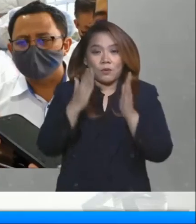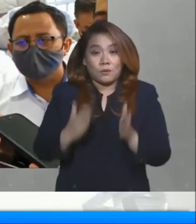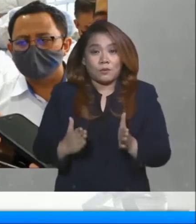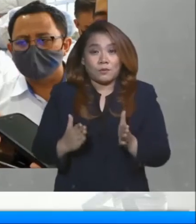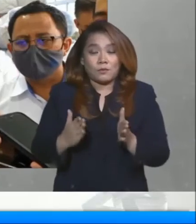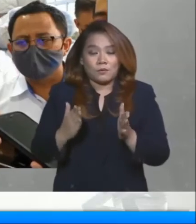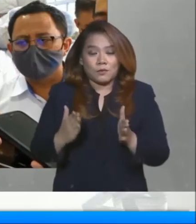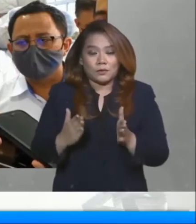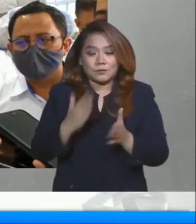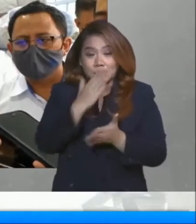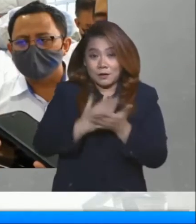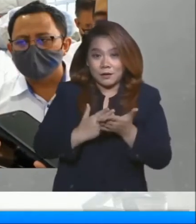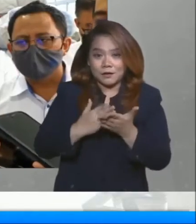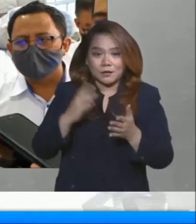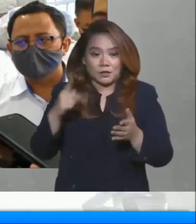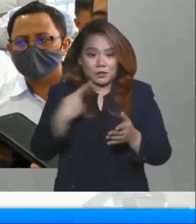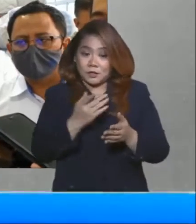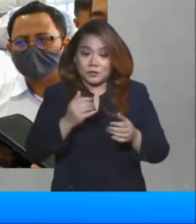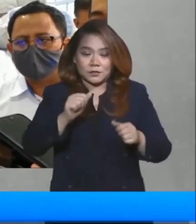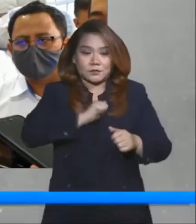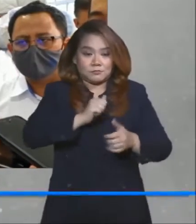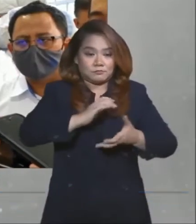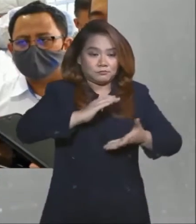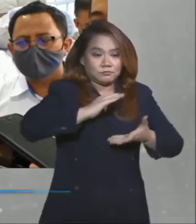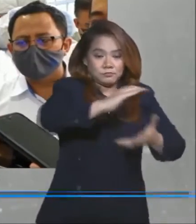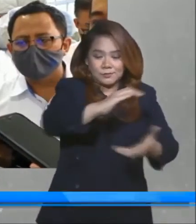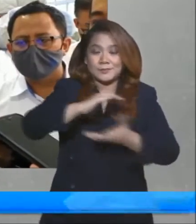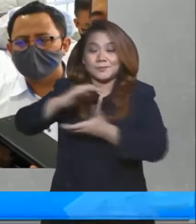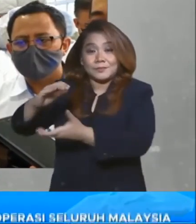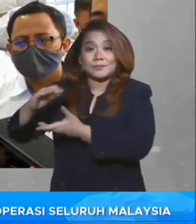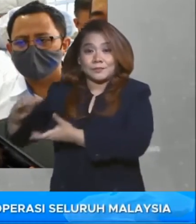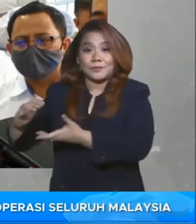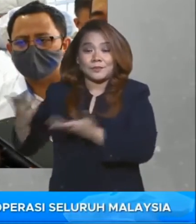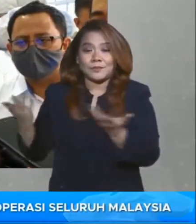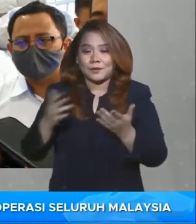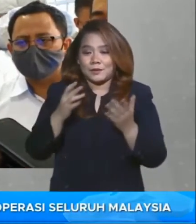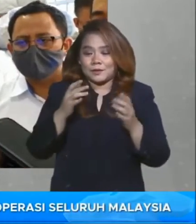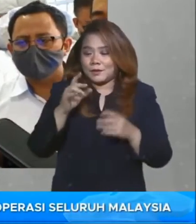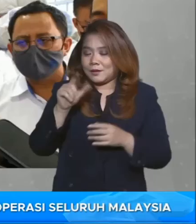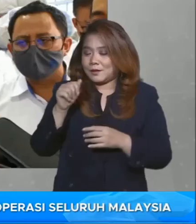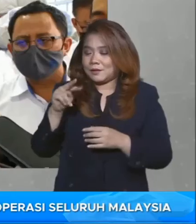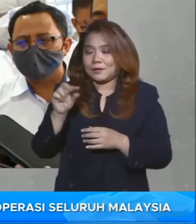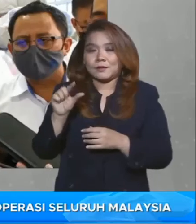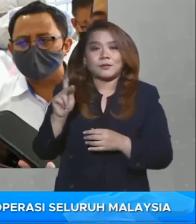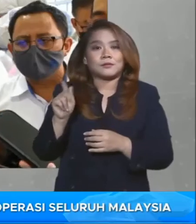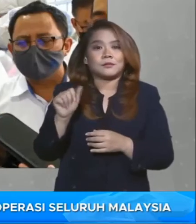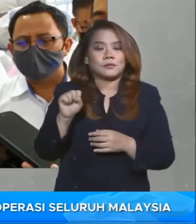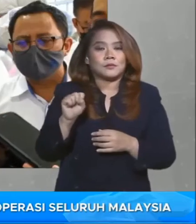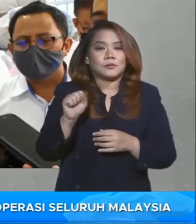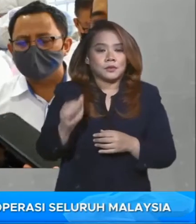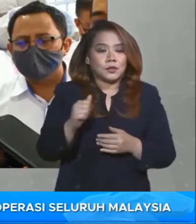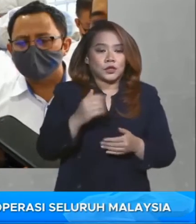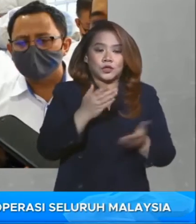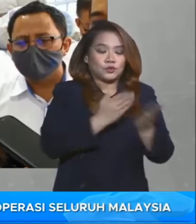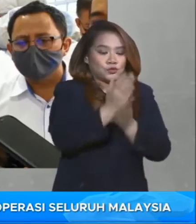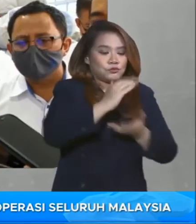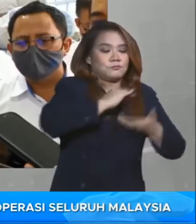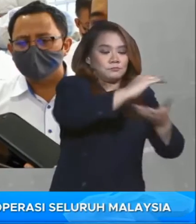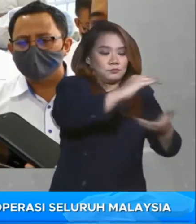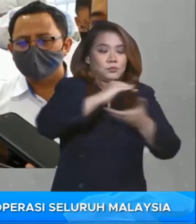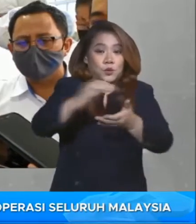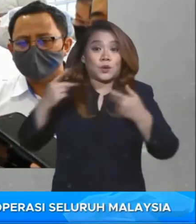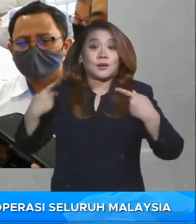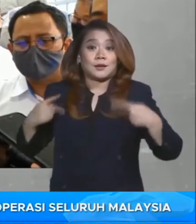kita Eda dengan angkasa di akan terus coba the day